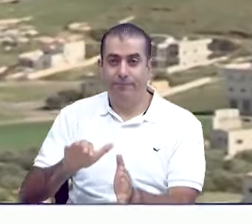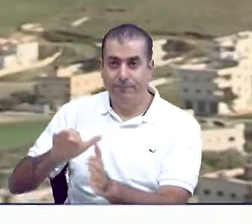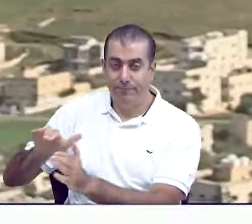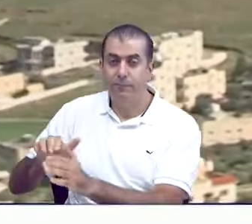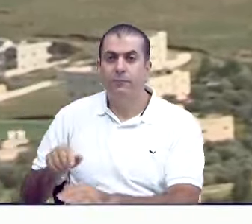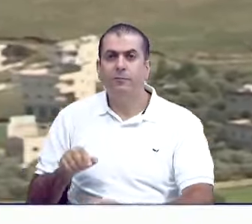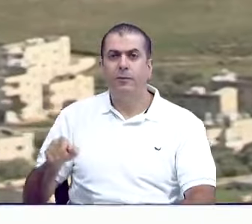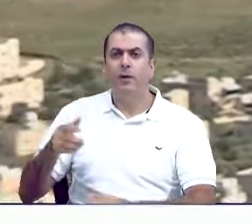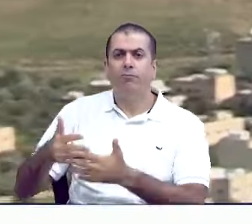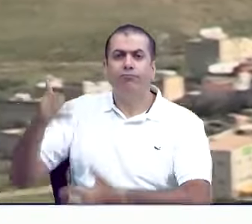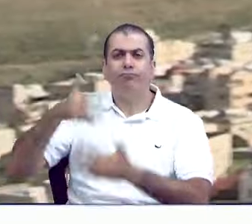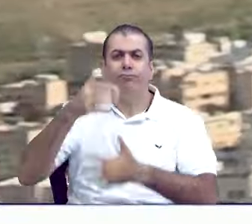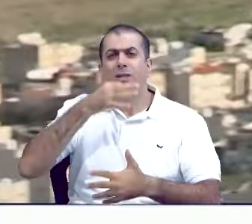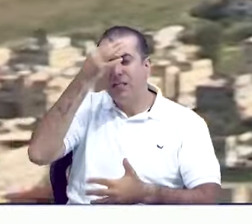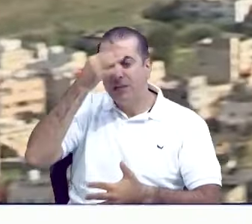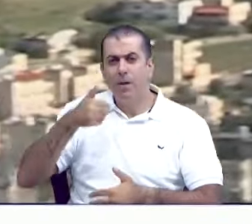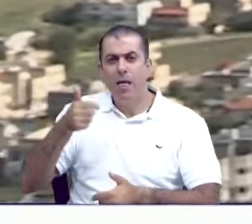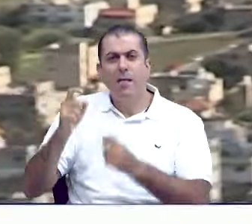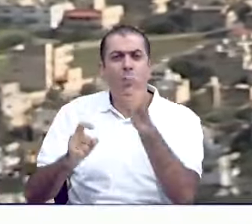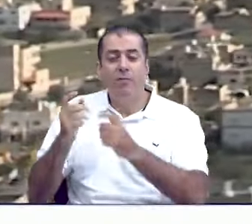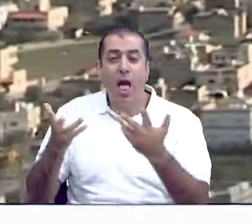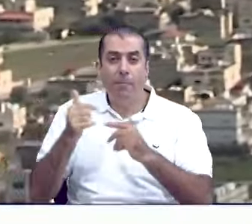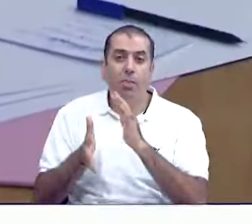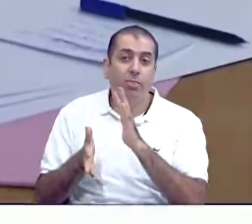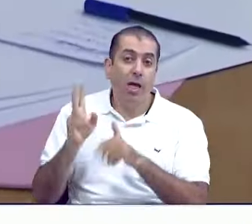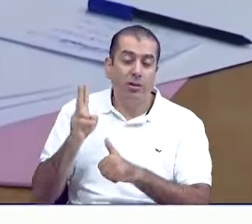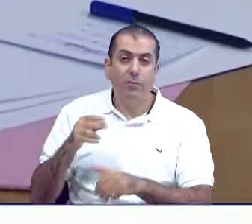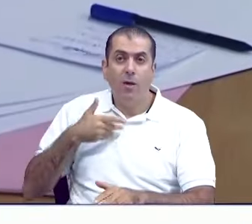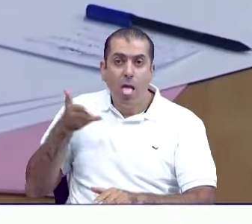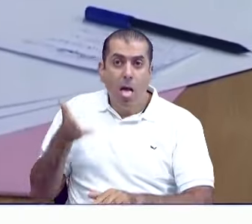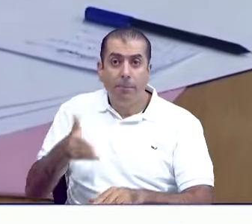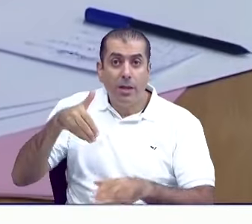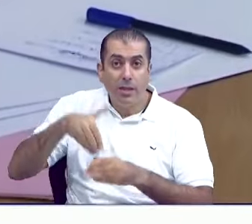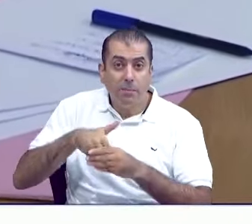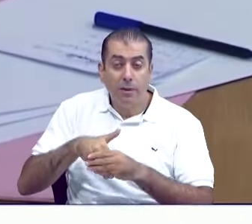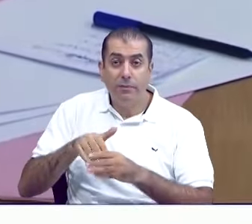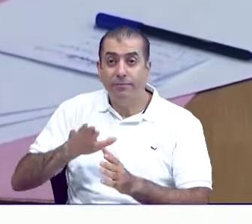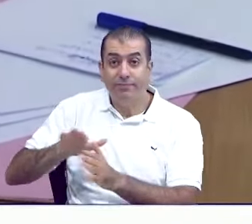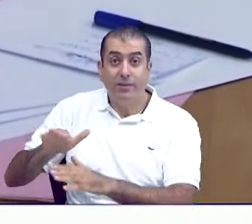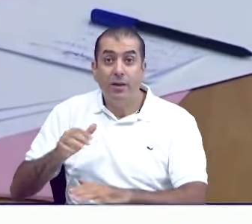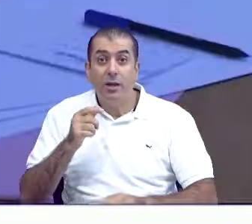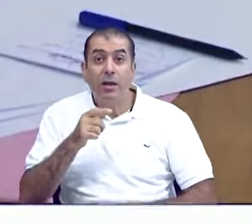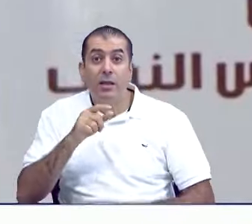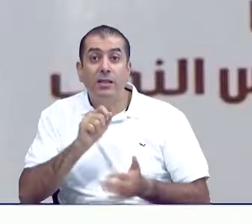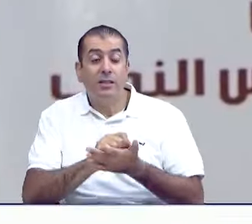المترشح فيها بلغ 12 قائمه وعدد الناخبين فقد بلغ